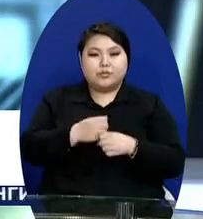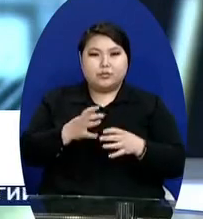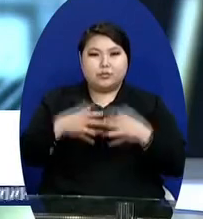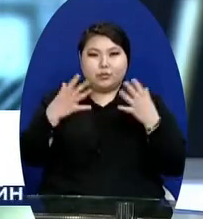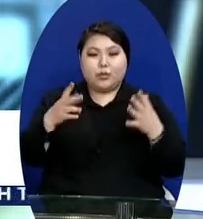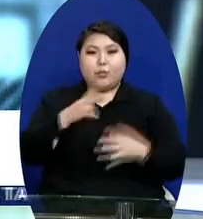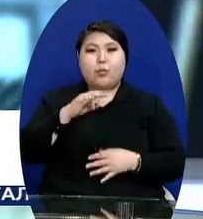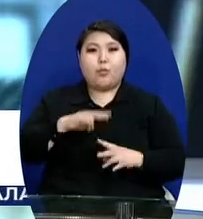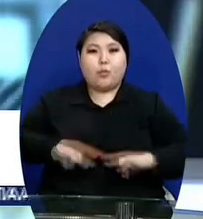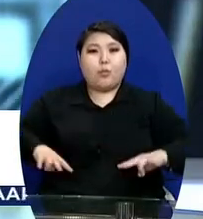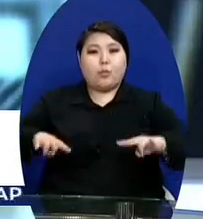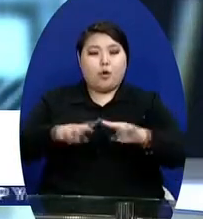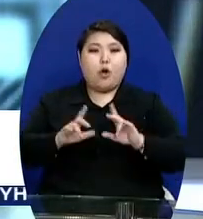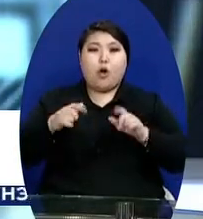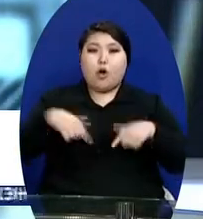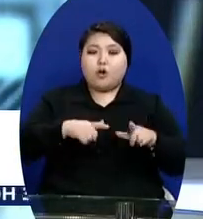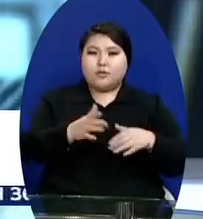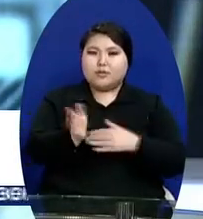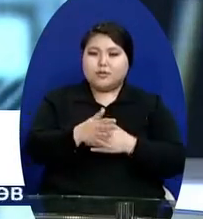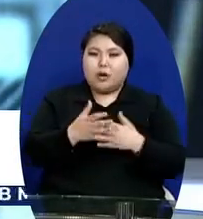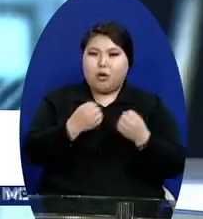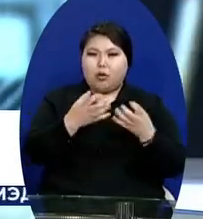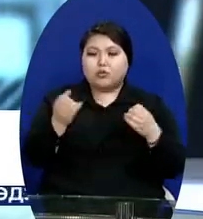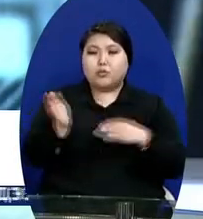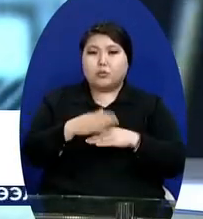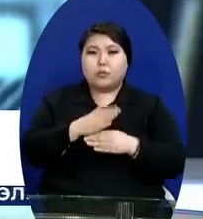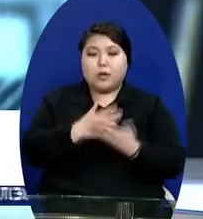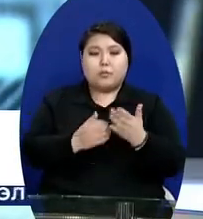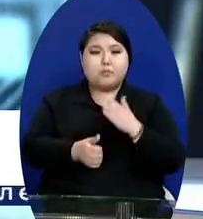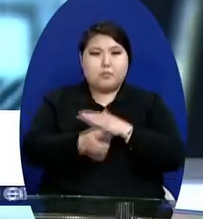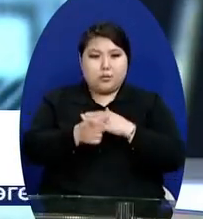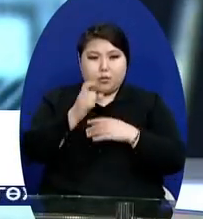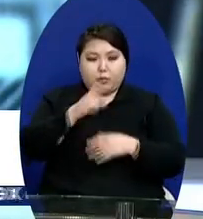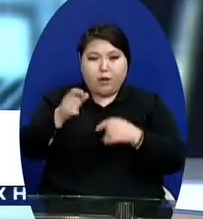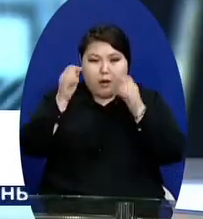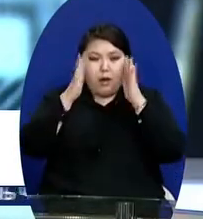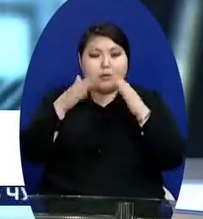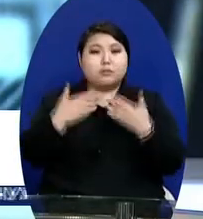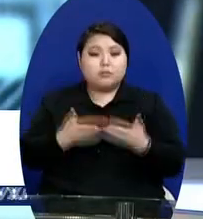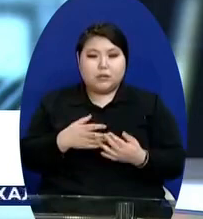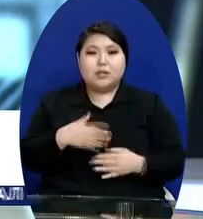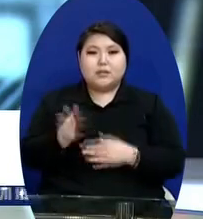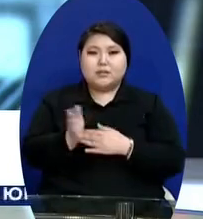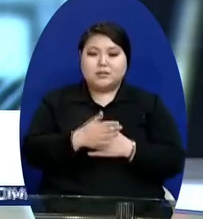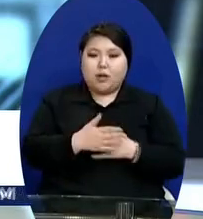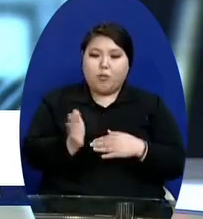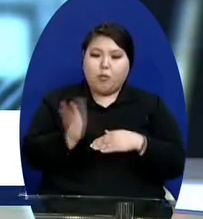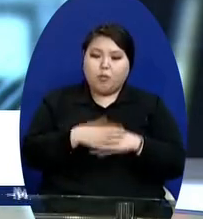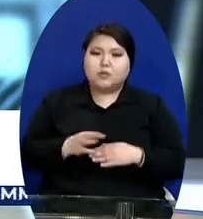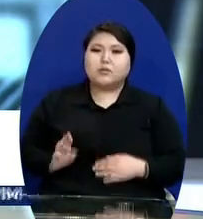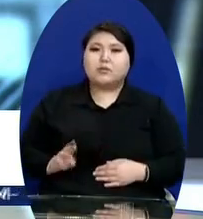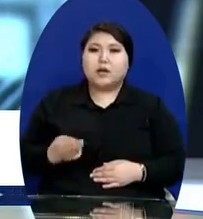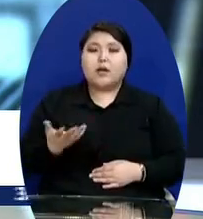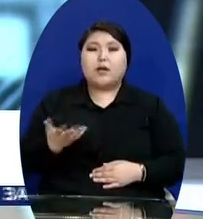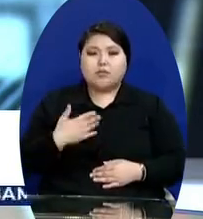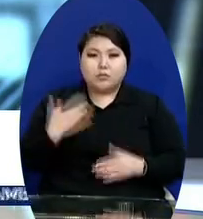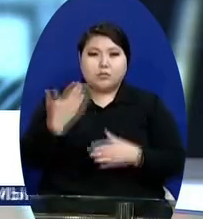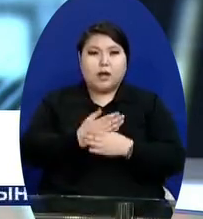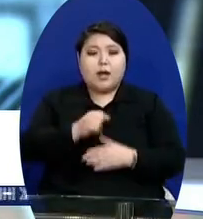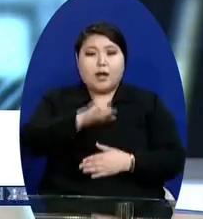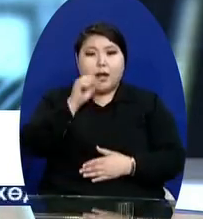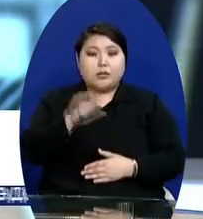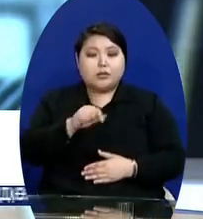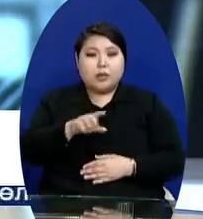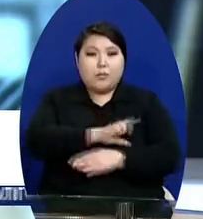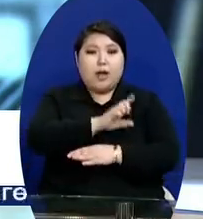томоохон нуур, гол мөрний загас олноор хорогдож байгааг мэргэжилтнүүд анхааруулсан. Загас хорогдож байгаа шалтгаан, тулгымсан асуудлыг энэ